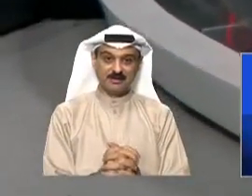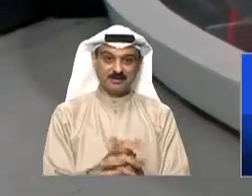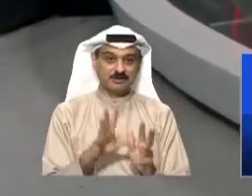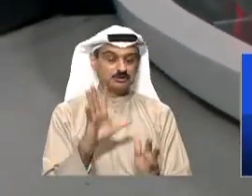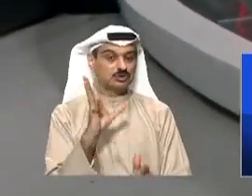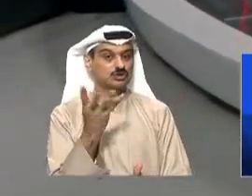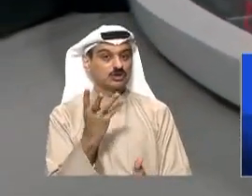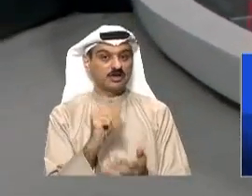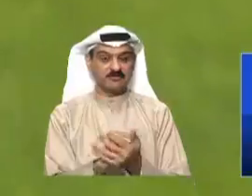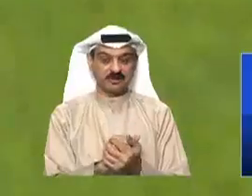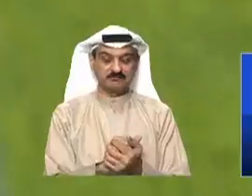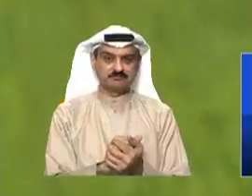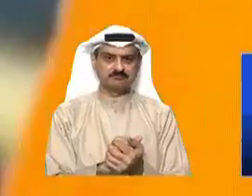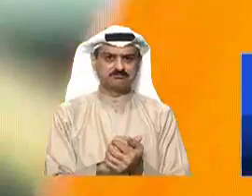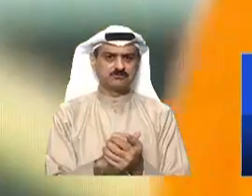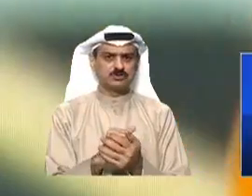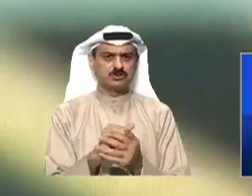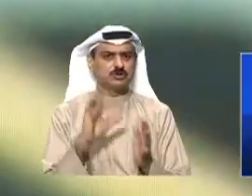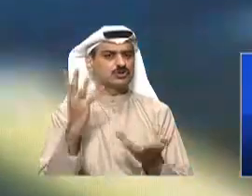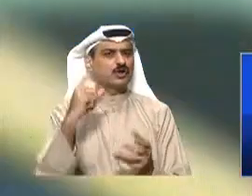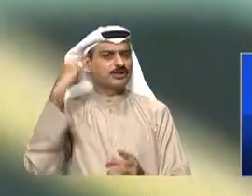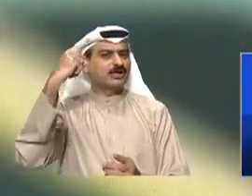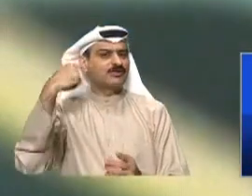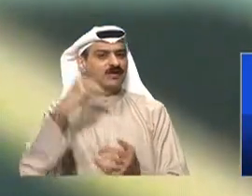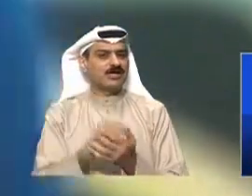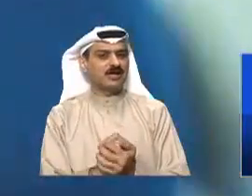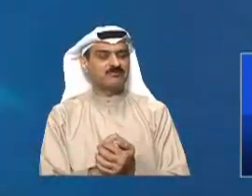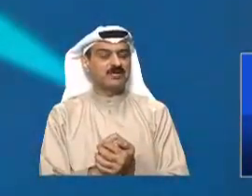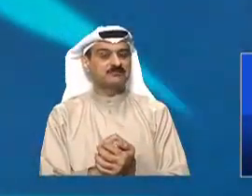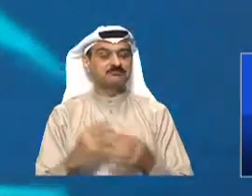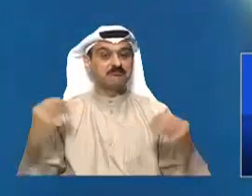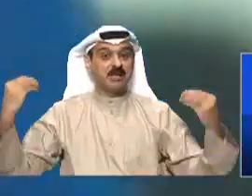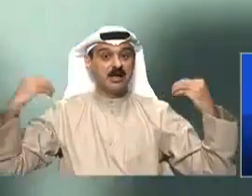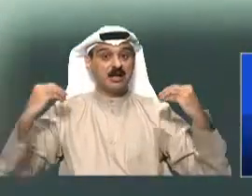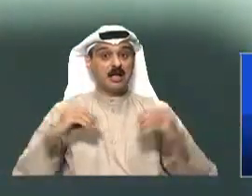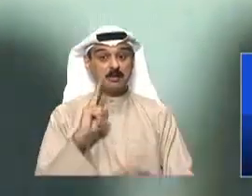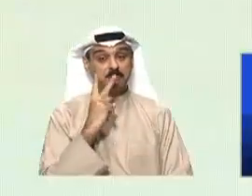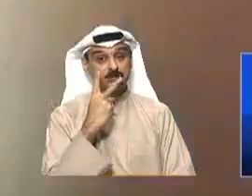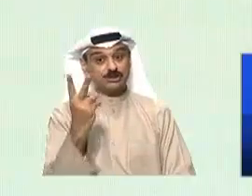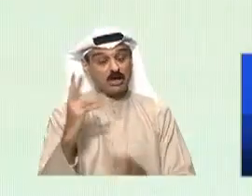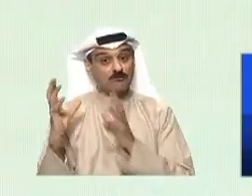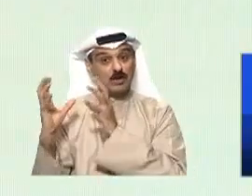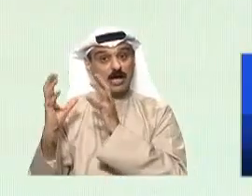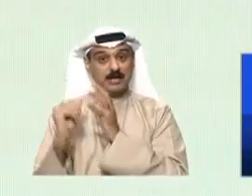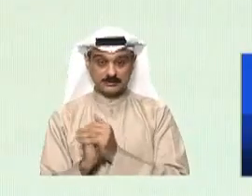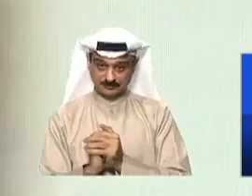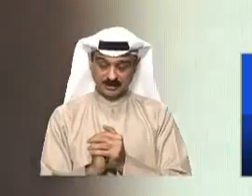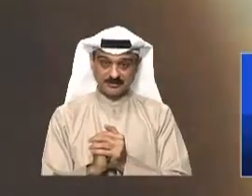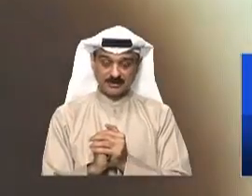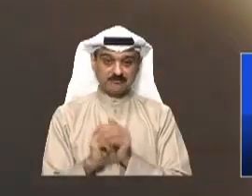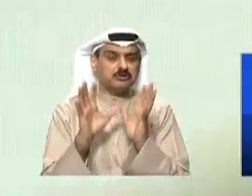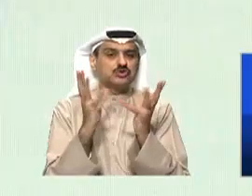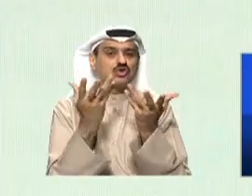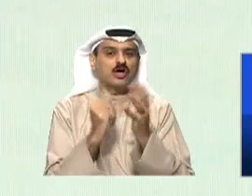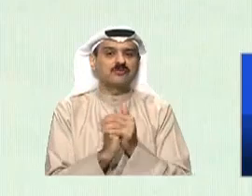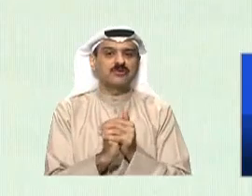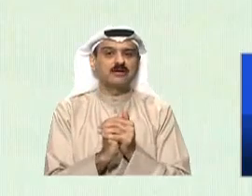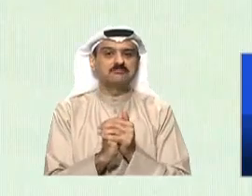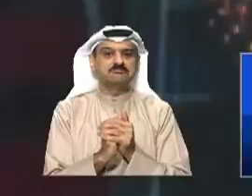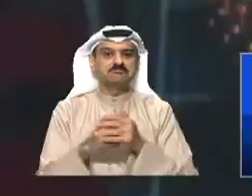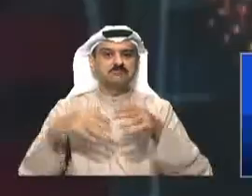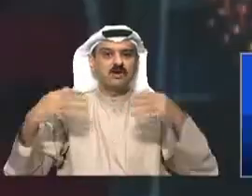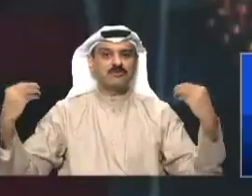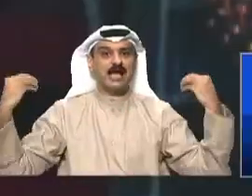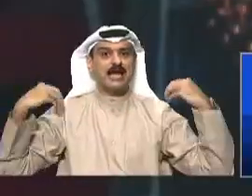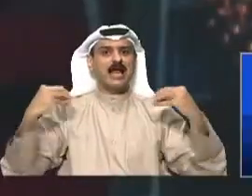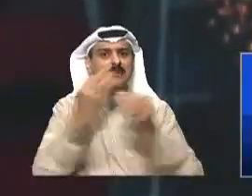يعني تقديرك للاعبين عندما رأوا هذا التألق من الحارس؟ حقيقة شفنا يعني تفاعلهم معاه وشفنا